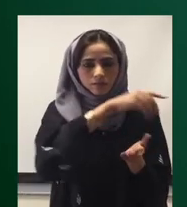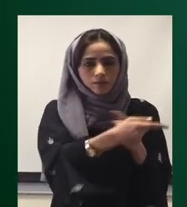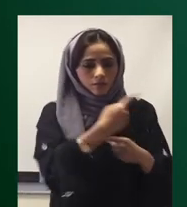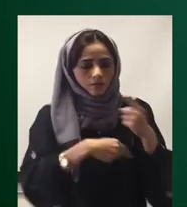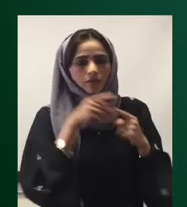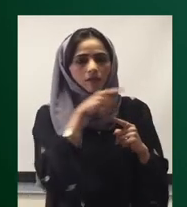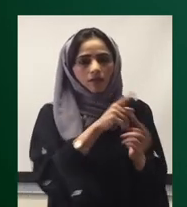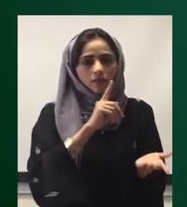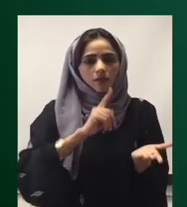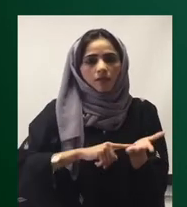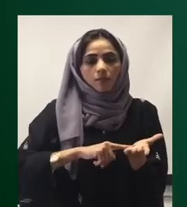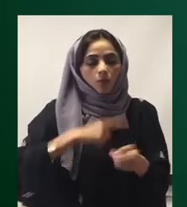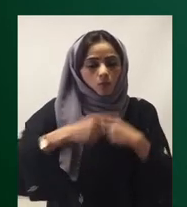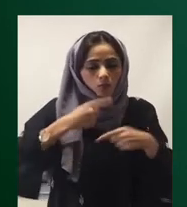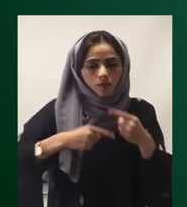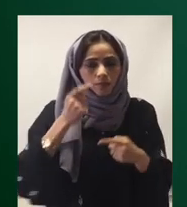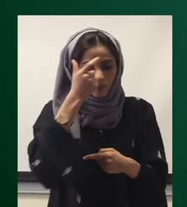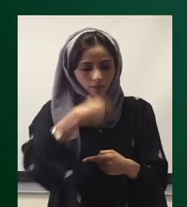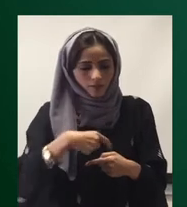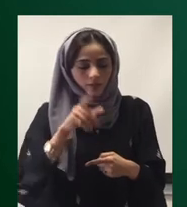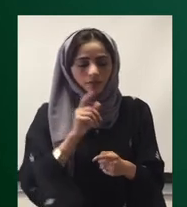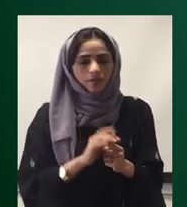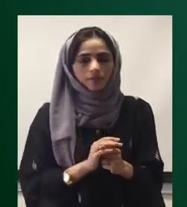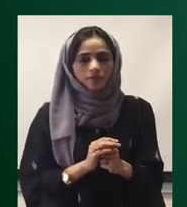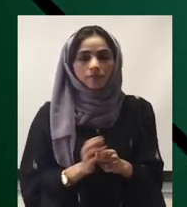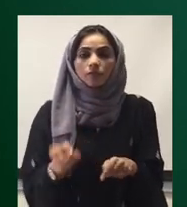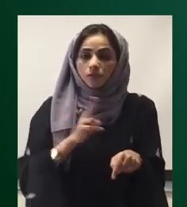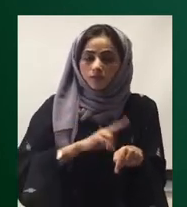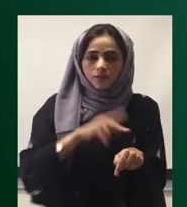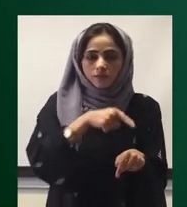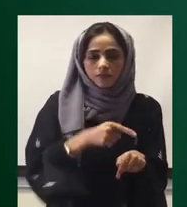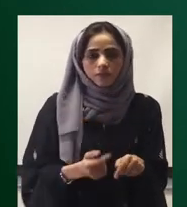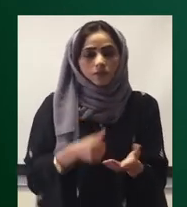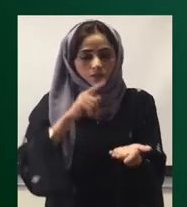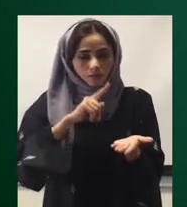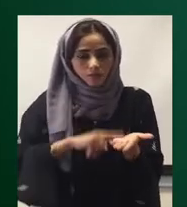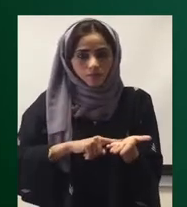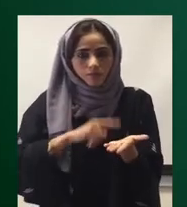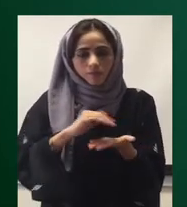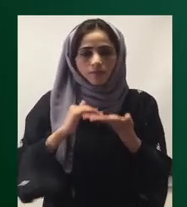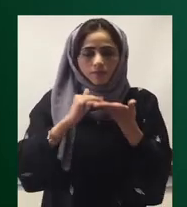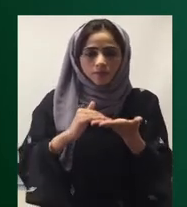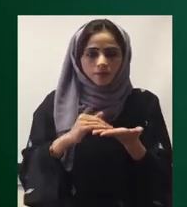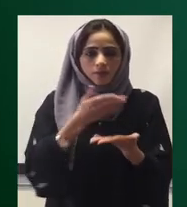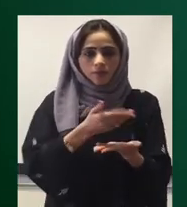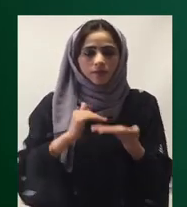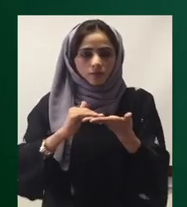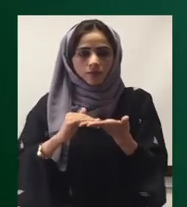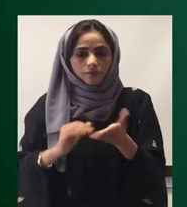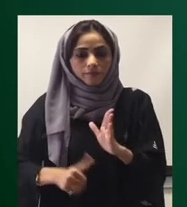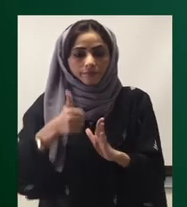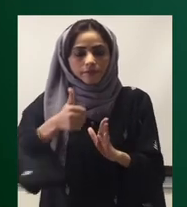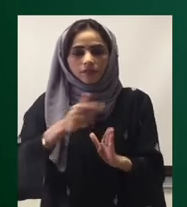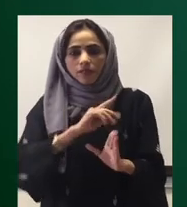وذلك بالضغط على متابعة الحالة. ومن خلال الضغط على أيقونة الخدمات يقدم التطبيق